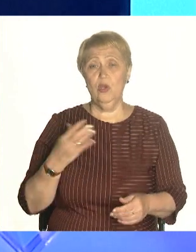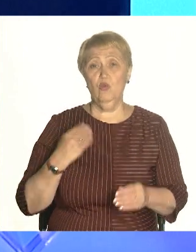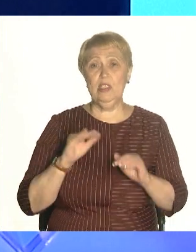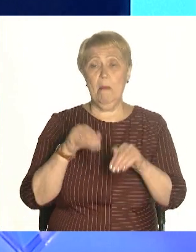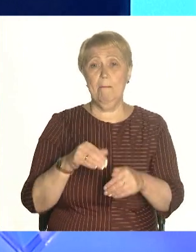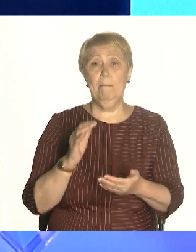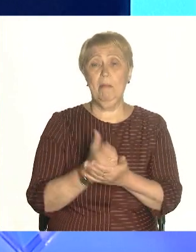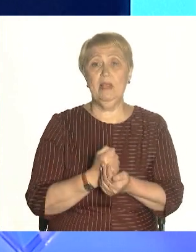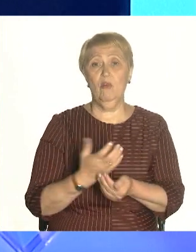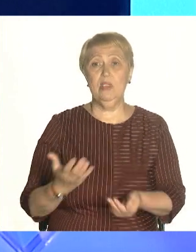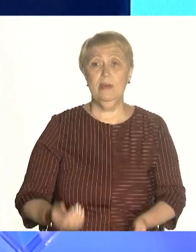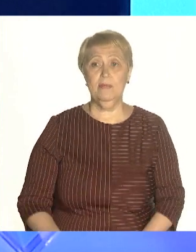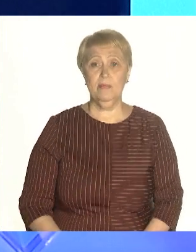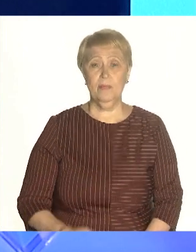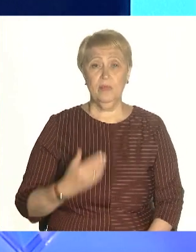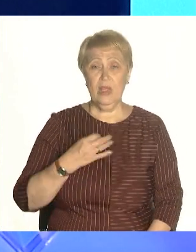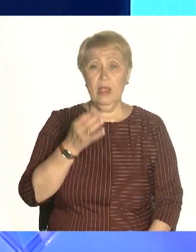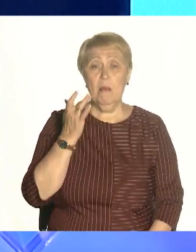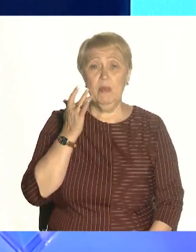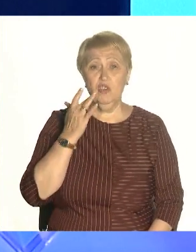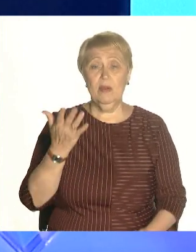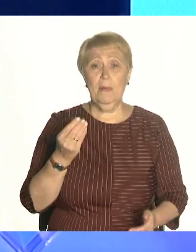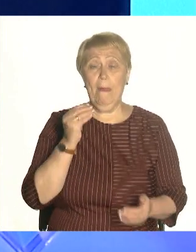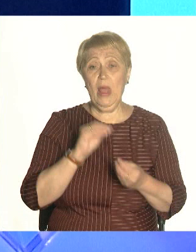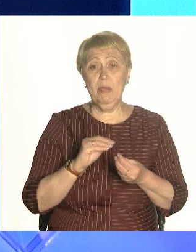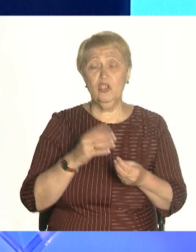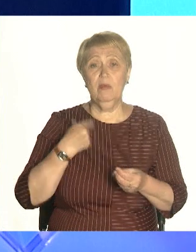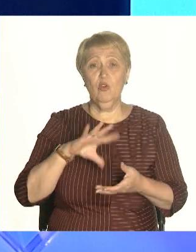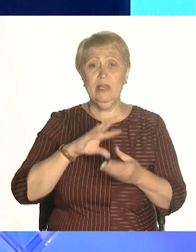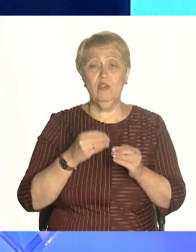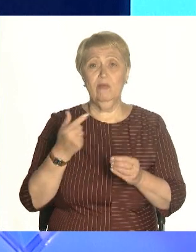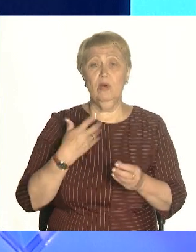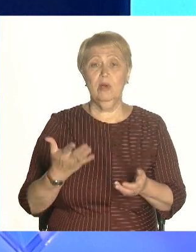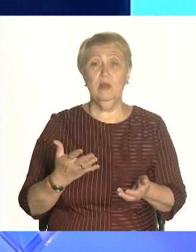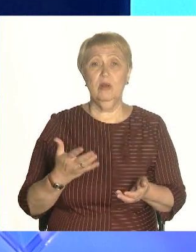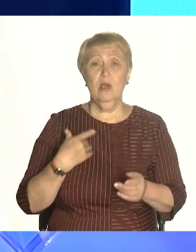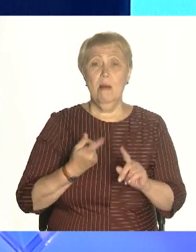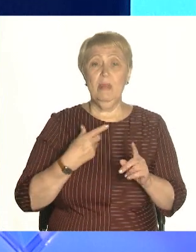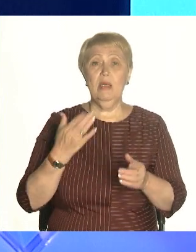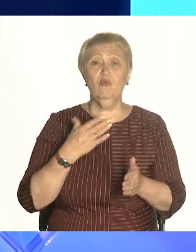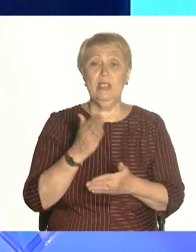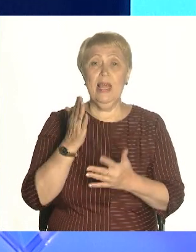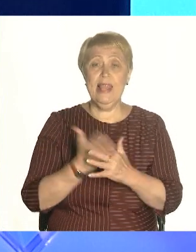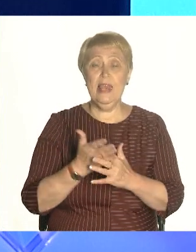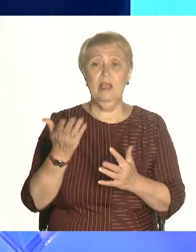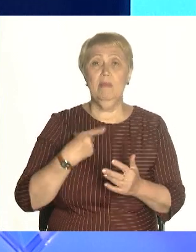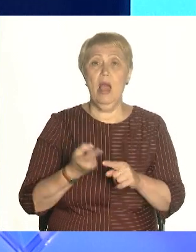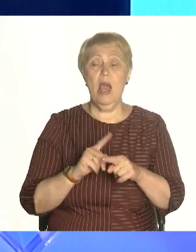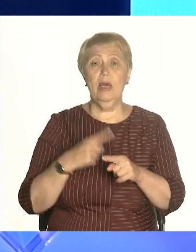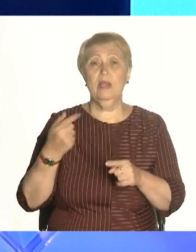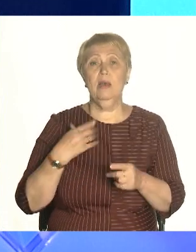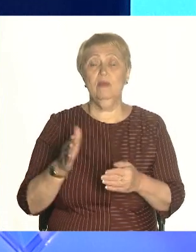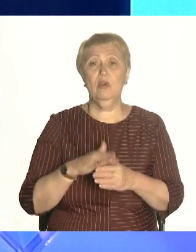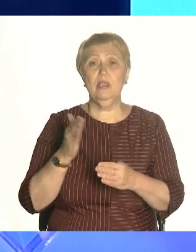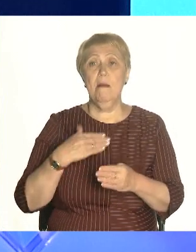попадаются. Прежде всего мы делим мошенничество на, скажем так, условные два